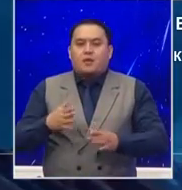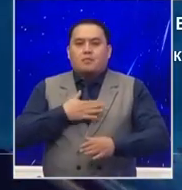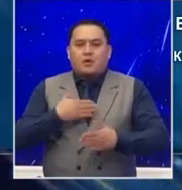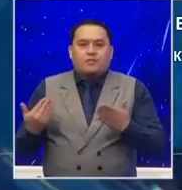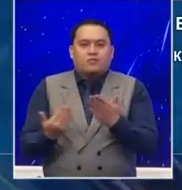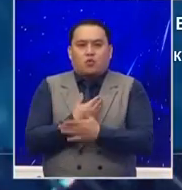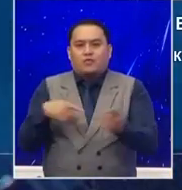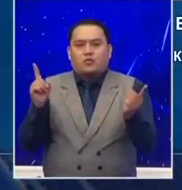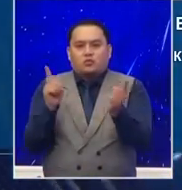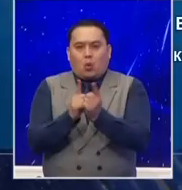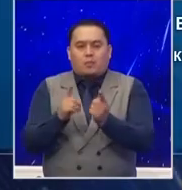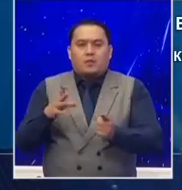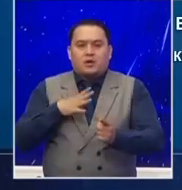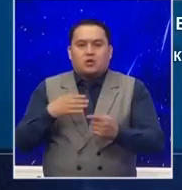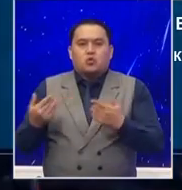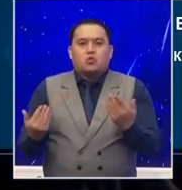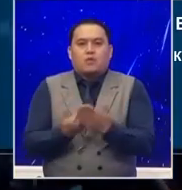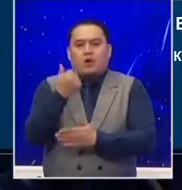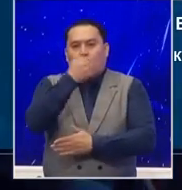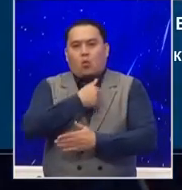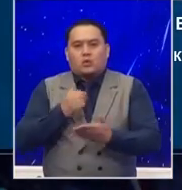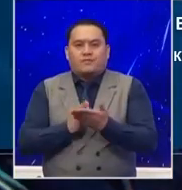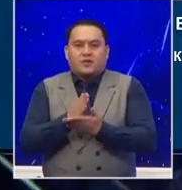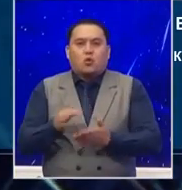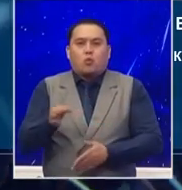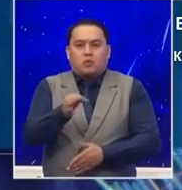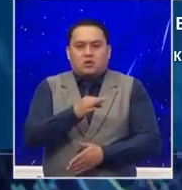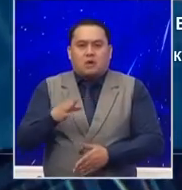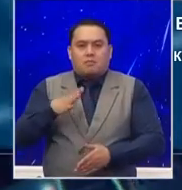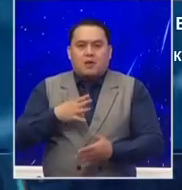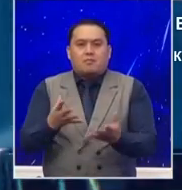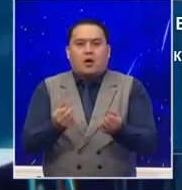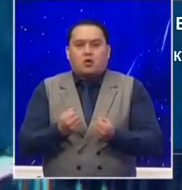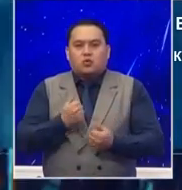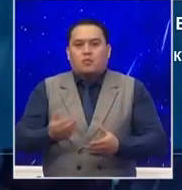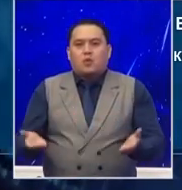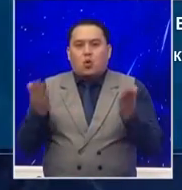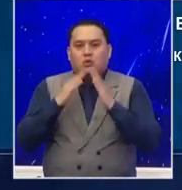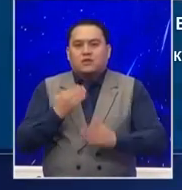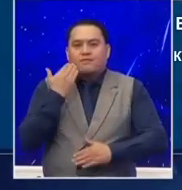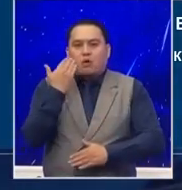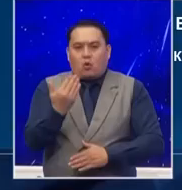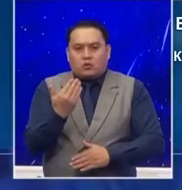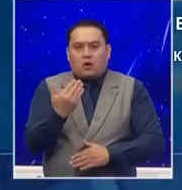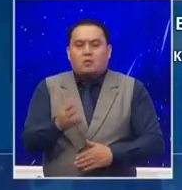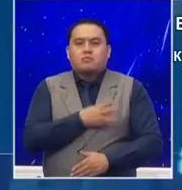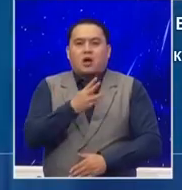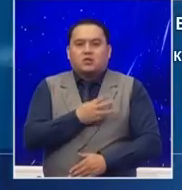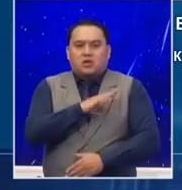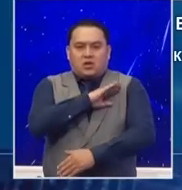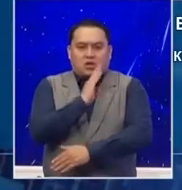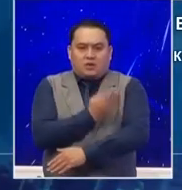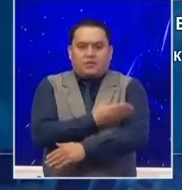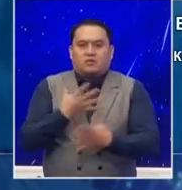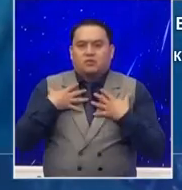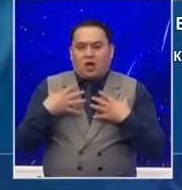вновь увиделись с ним. Это была предновогодняя встреча с ветеранами области. Тогда мы получили благословение Алимгазы Аксакала. Он пожелал нам крепкого